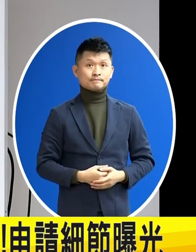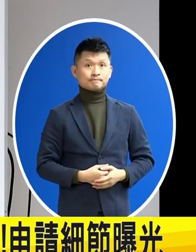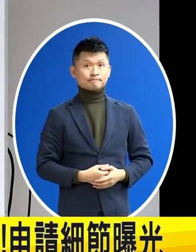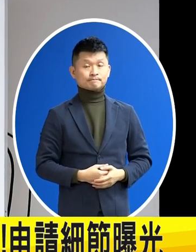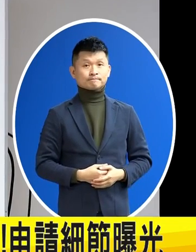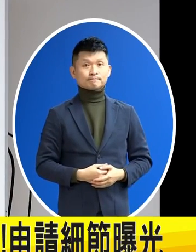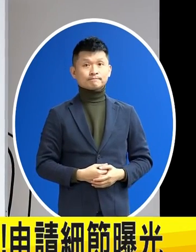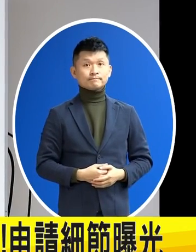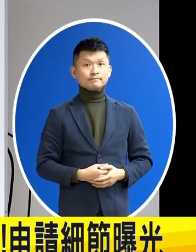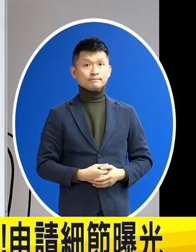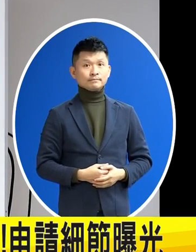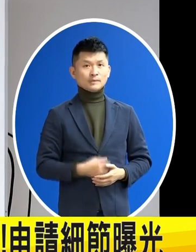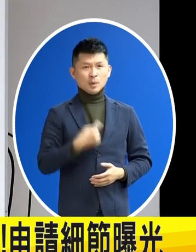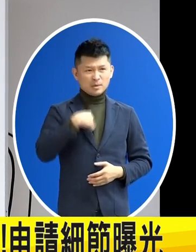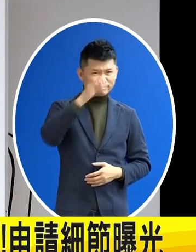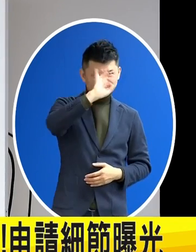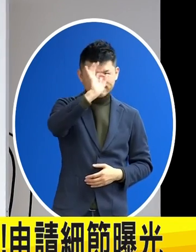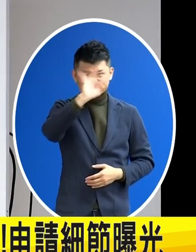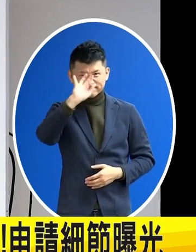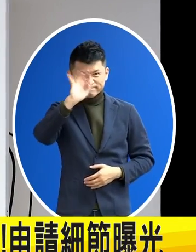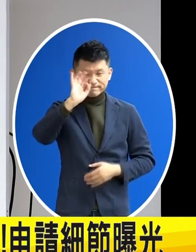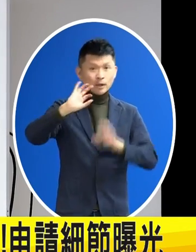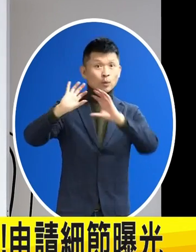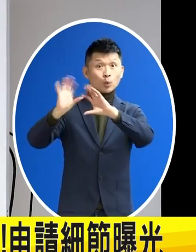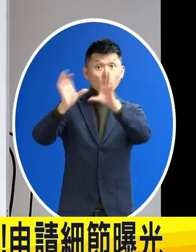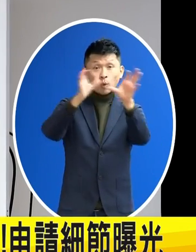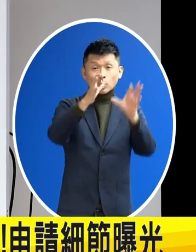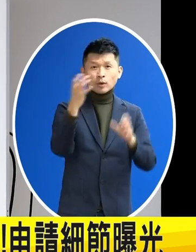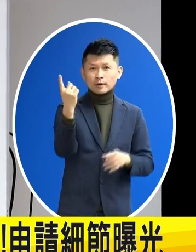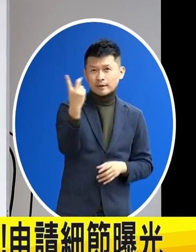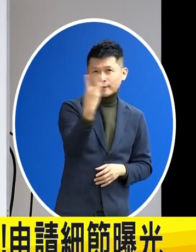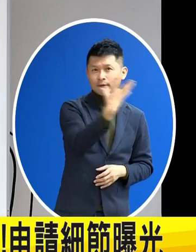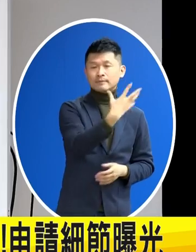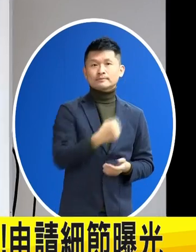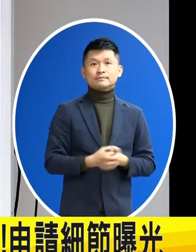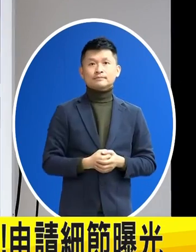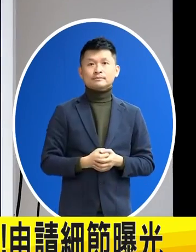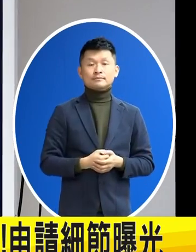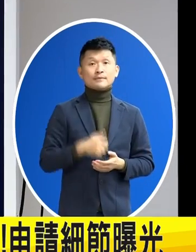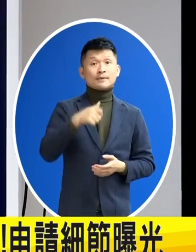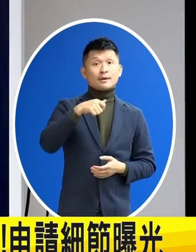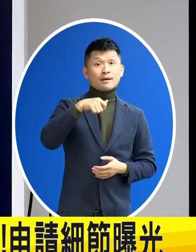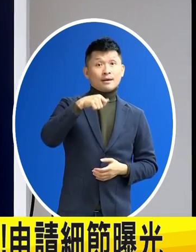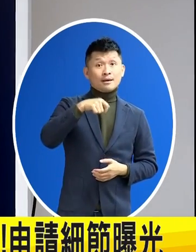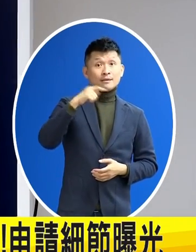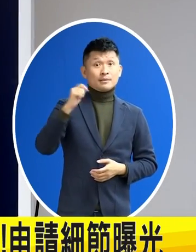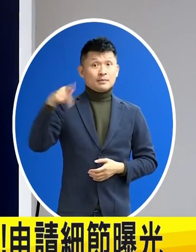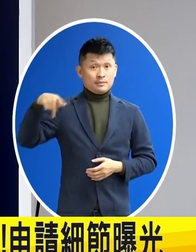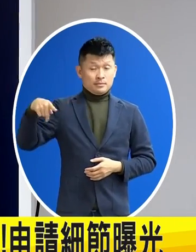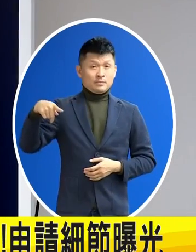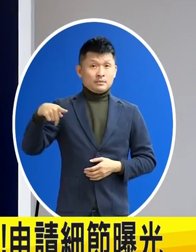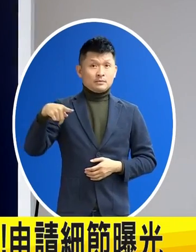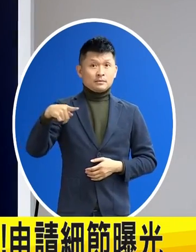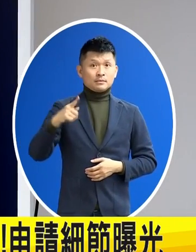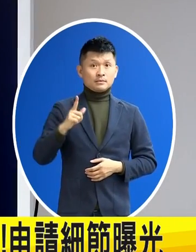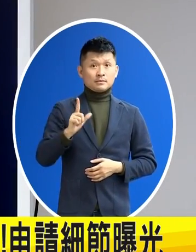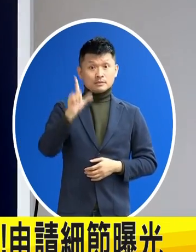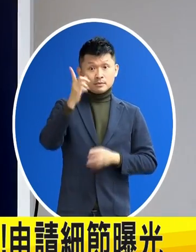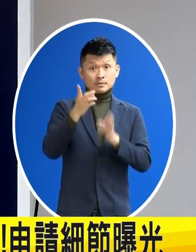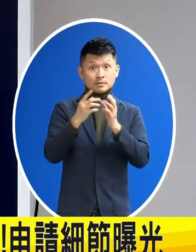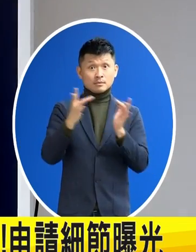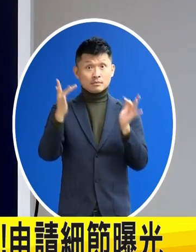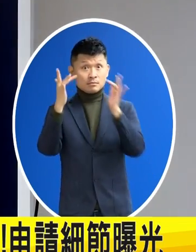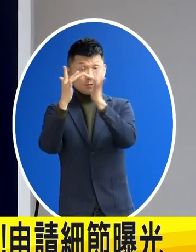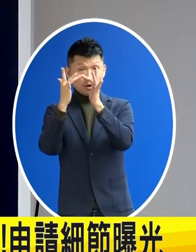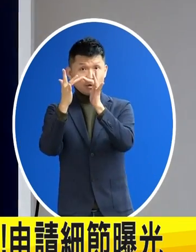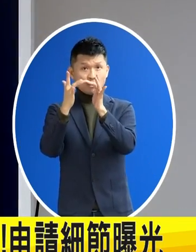这是我努力找的国家。有些国家因为大家知道 APP 在各国上线策略不太一样，有些国